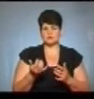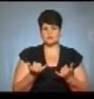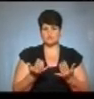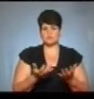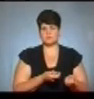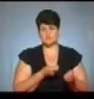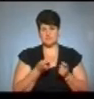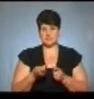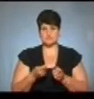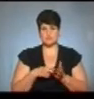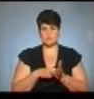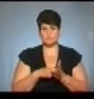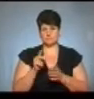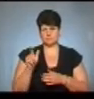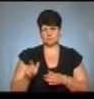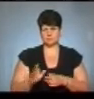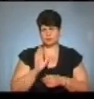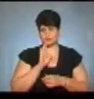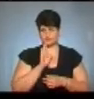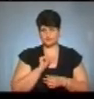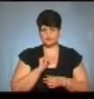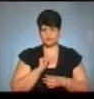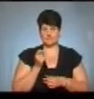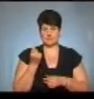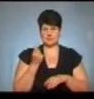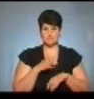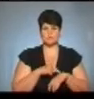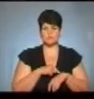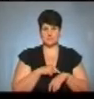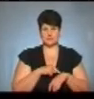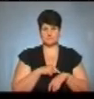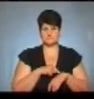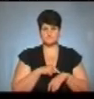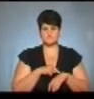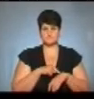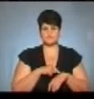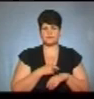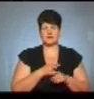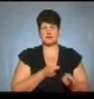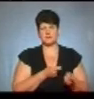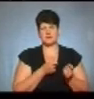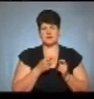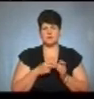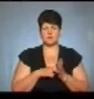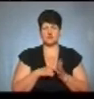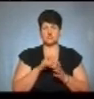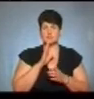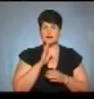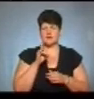їй принесла листоноша. В 11 годині мені принесла